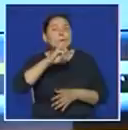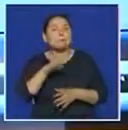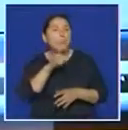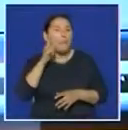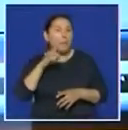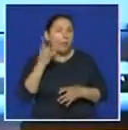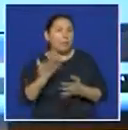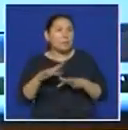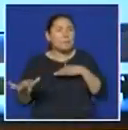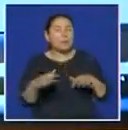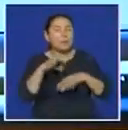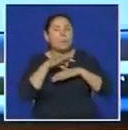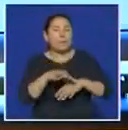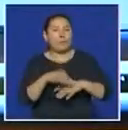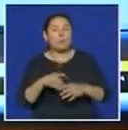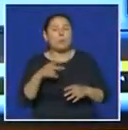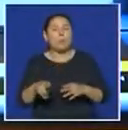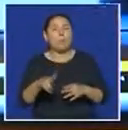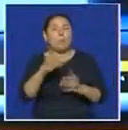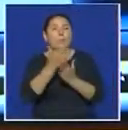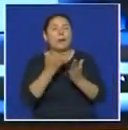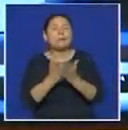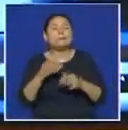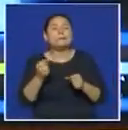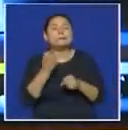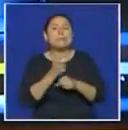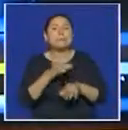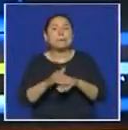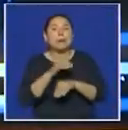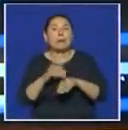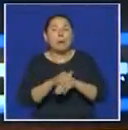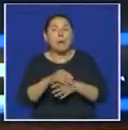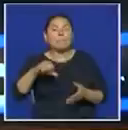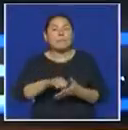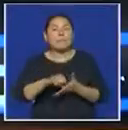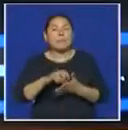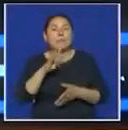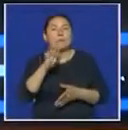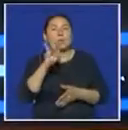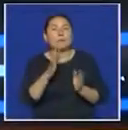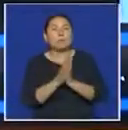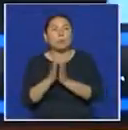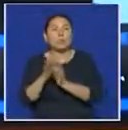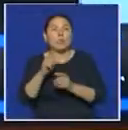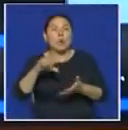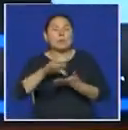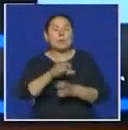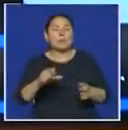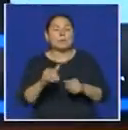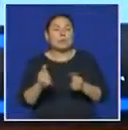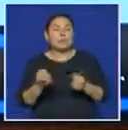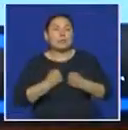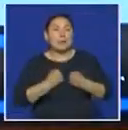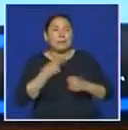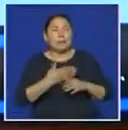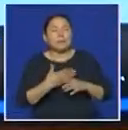Стоит отметить, мероприятие проводится в рамках кампании «Делай добро». О том, как представители поколения «Некс» призывают общественность к милосердию и